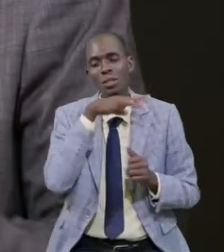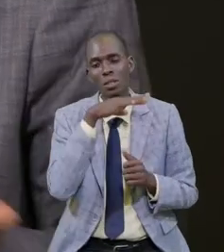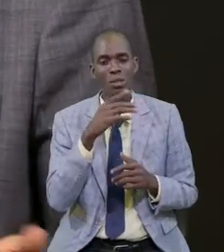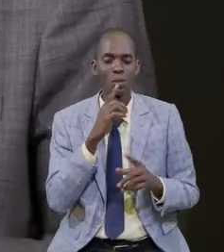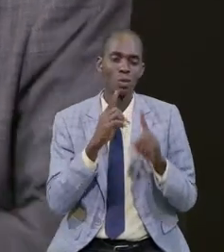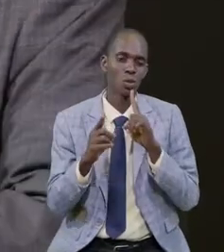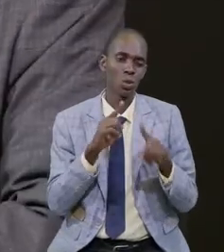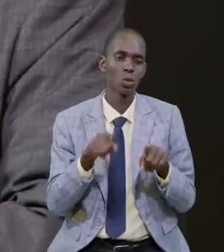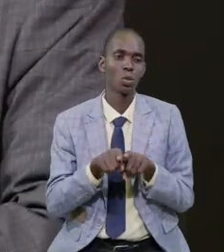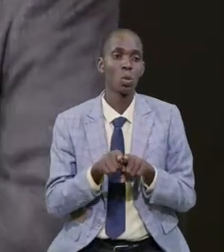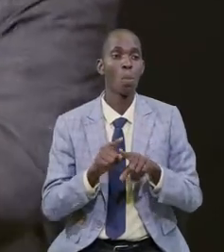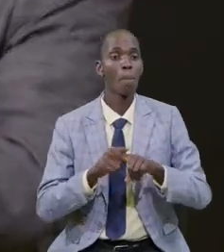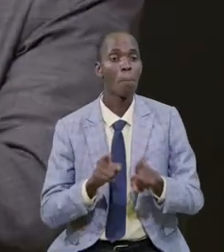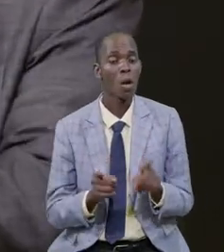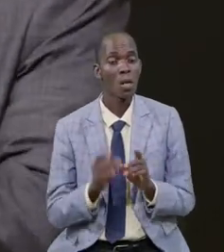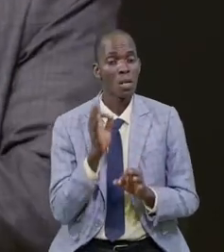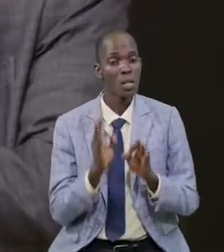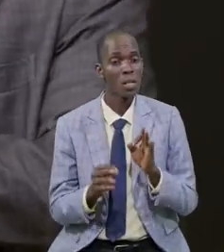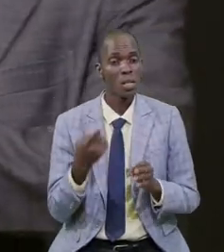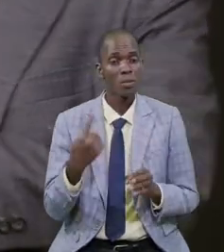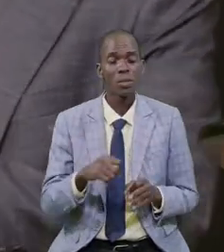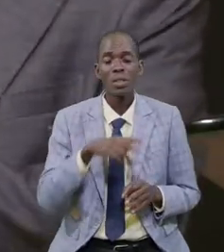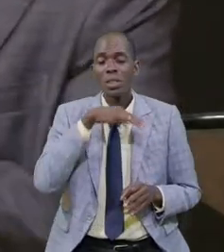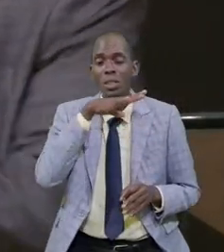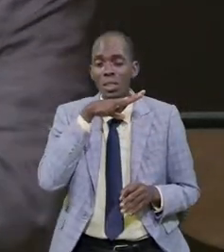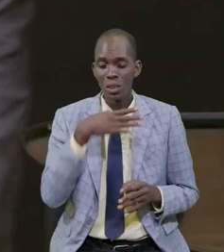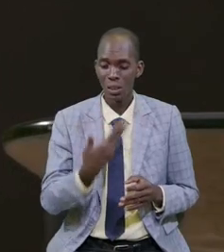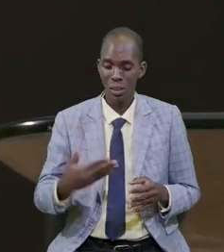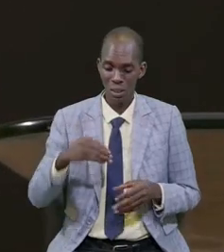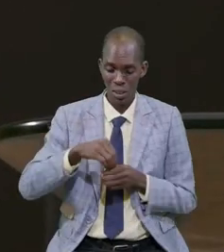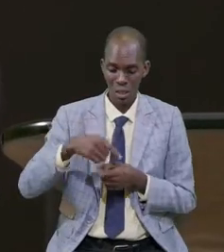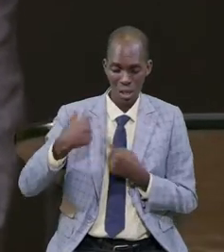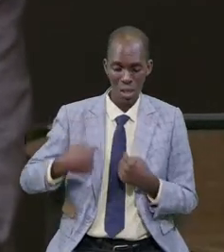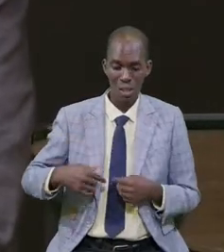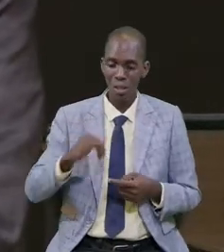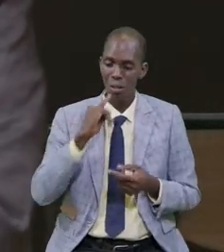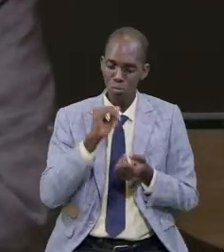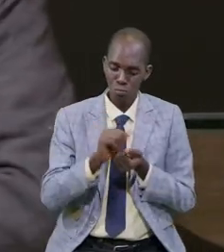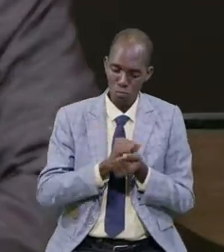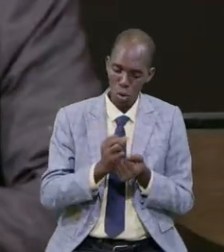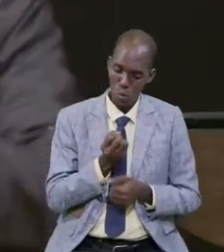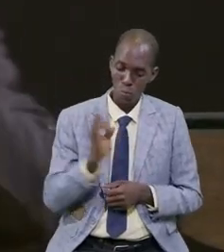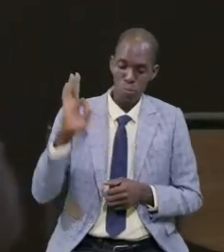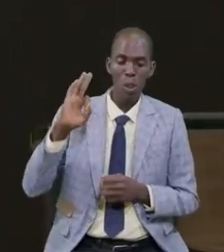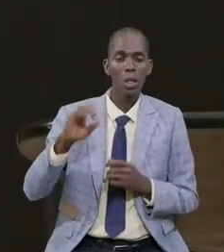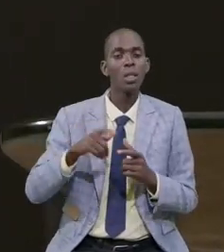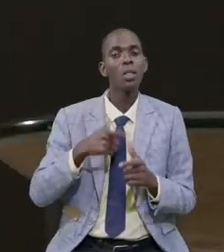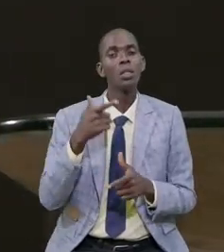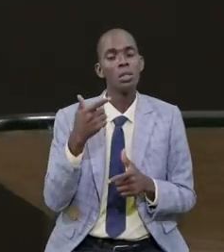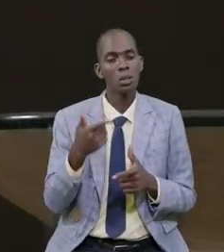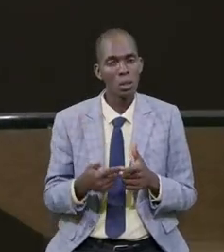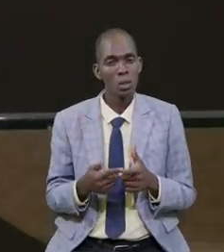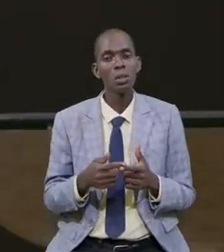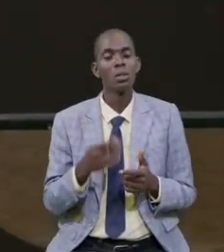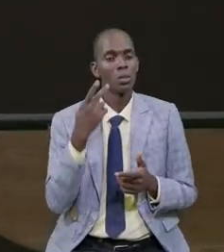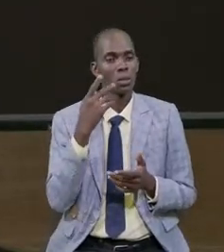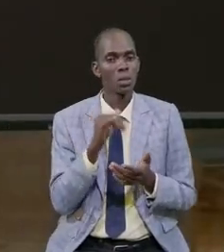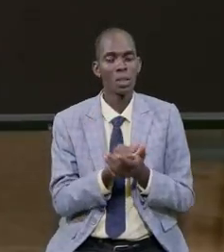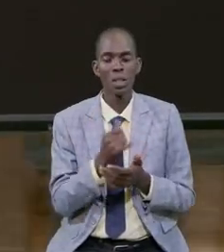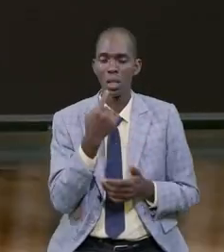Mais lorsque l'iniquité est déracinée du cœur, lorsque le cœur n'a pas